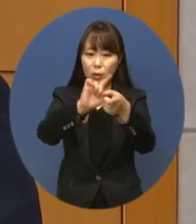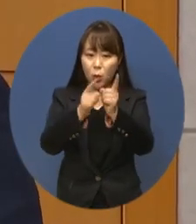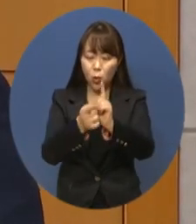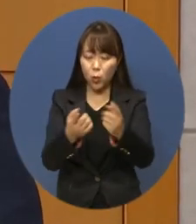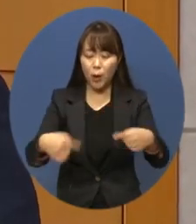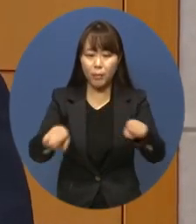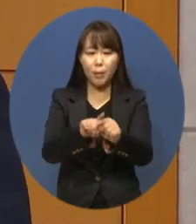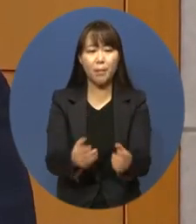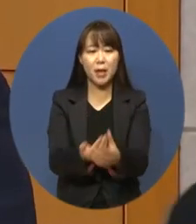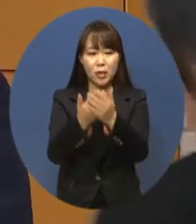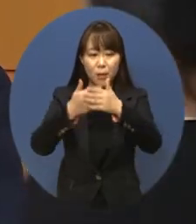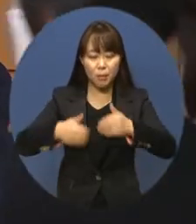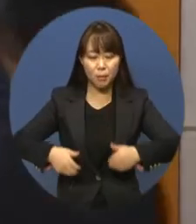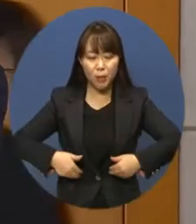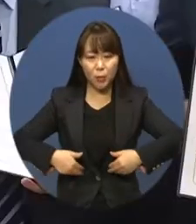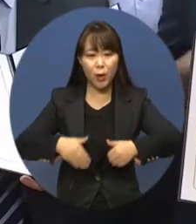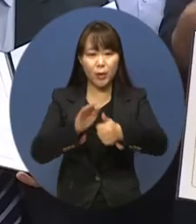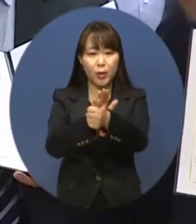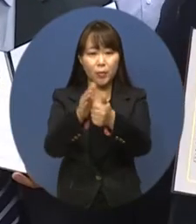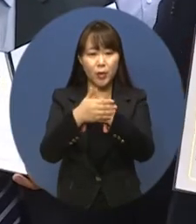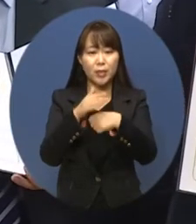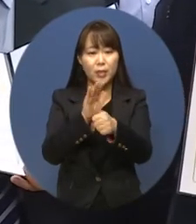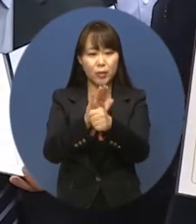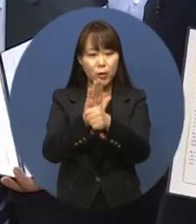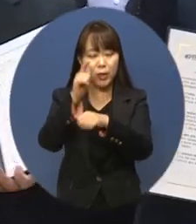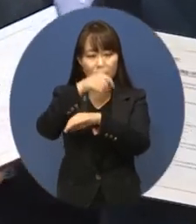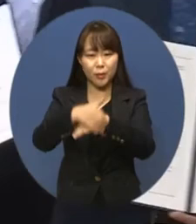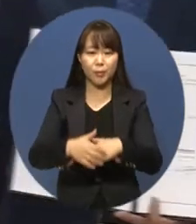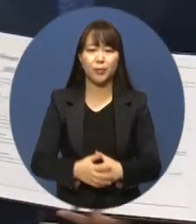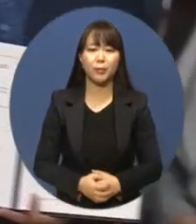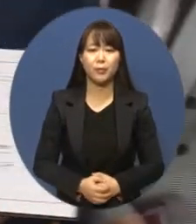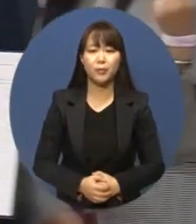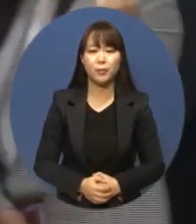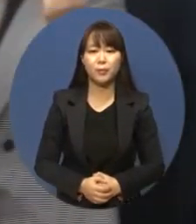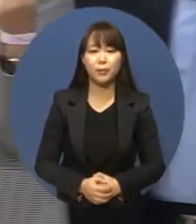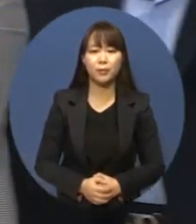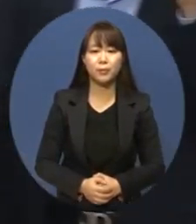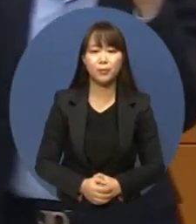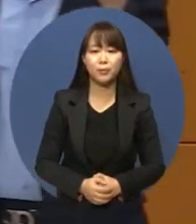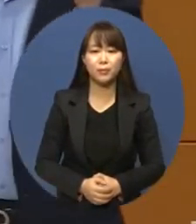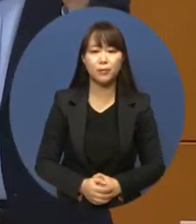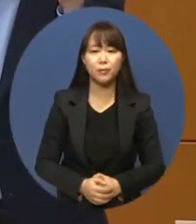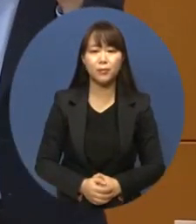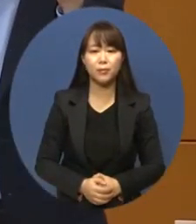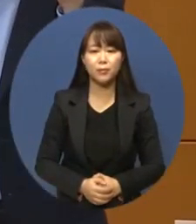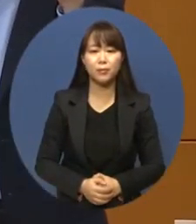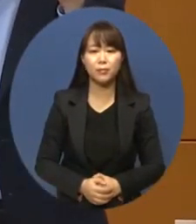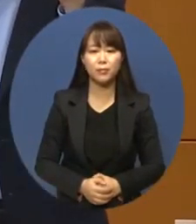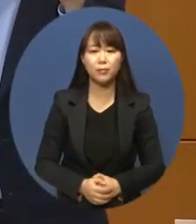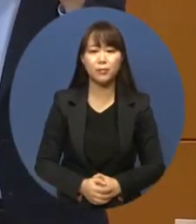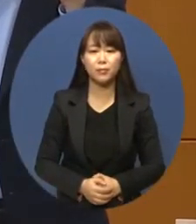공동 발전에 필요한 산학협력 지원에 나설 방침입니다. 복지TV 뉴스 이가연입니다.